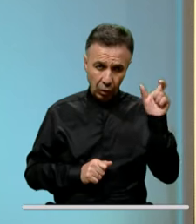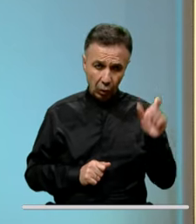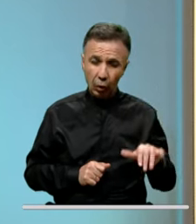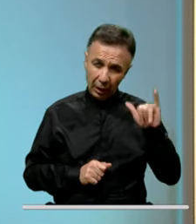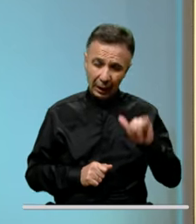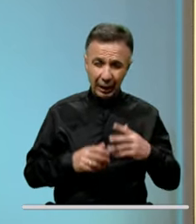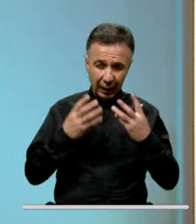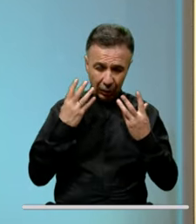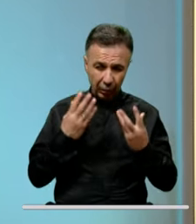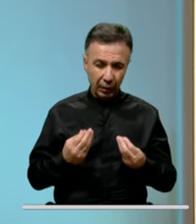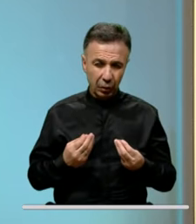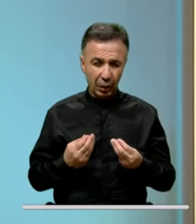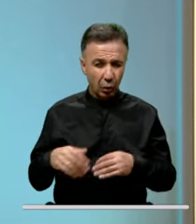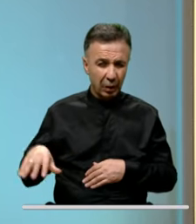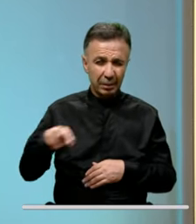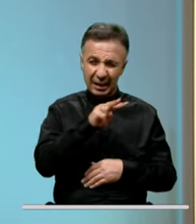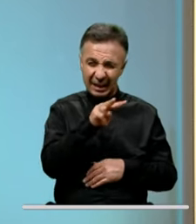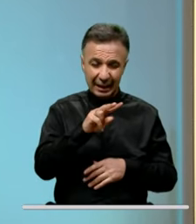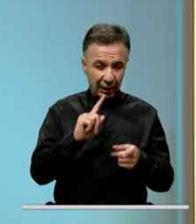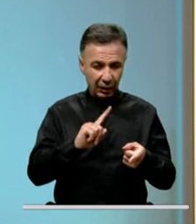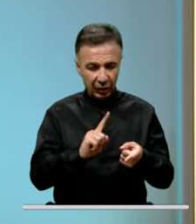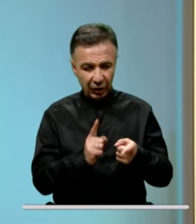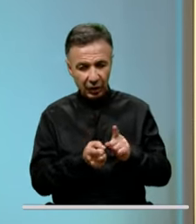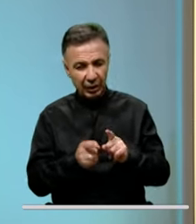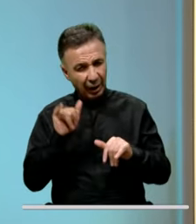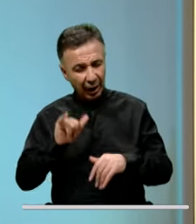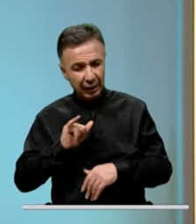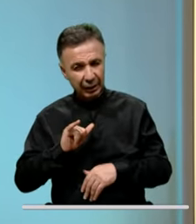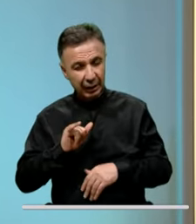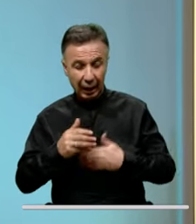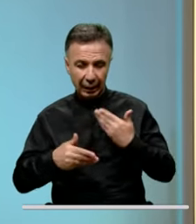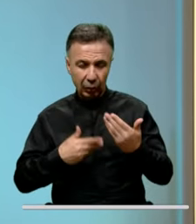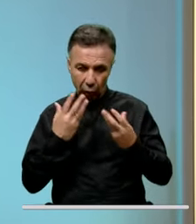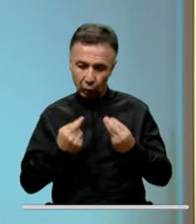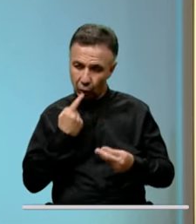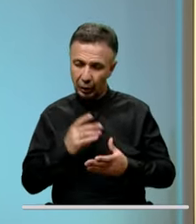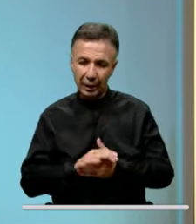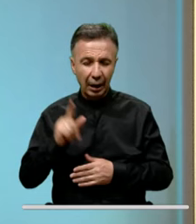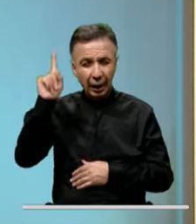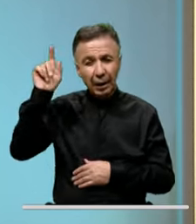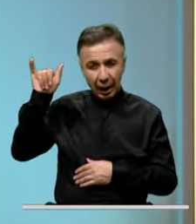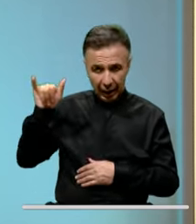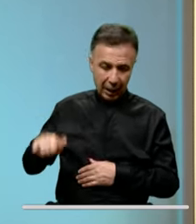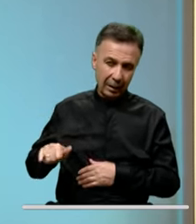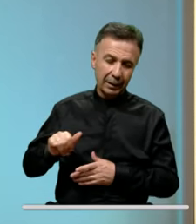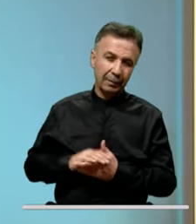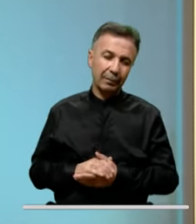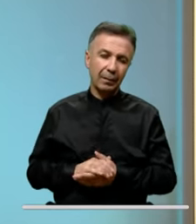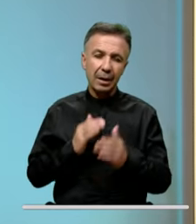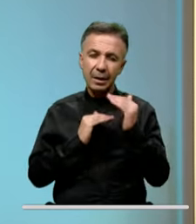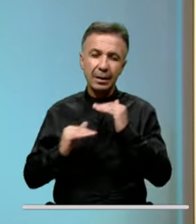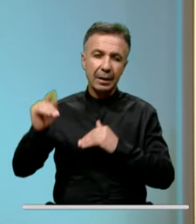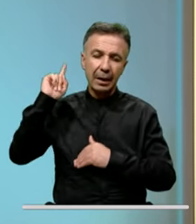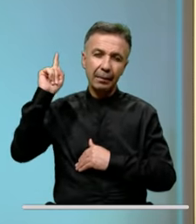olmak üzere üzerimizde iki tür haktan söz eder. Allah hakkının Cenab-ı Hak